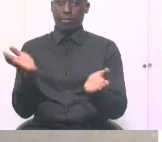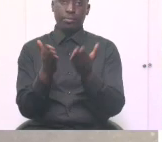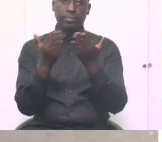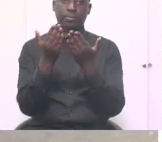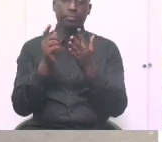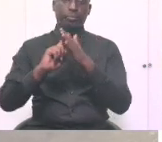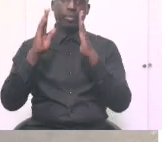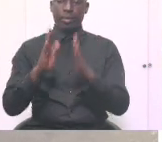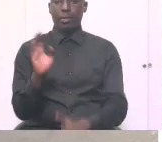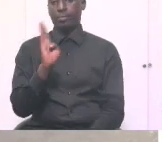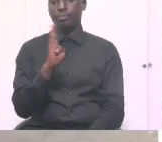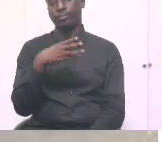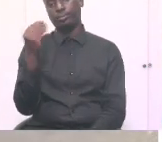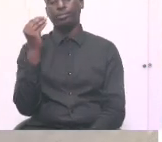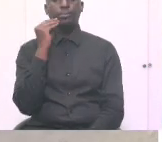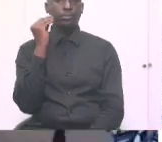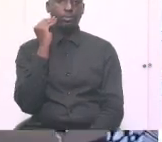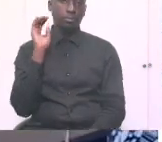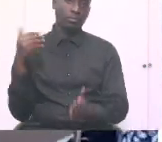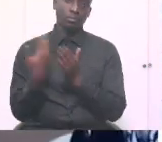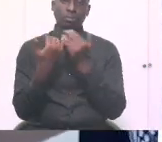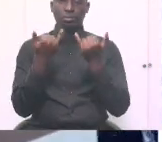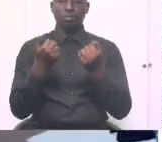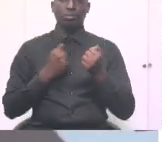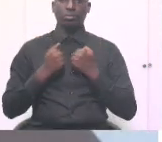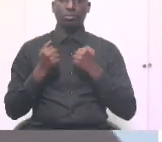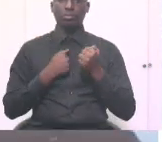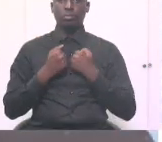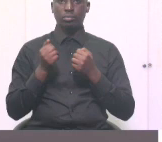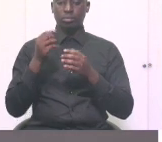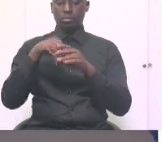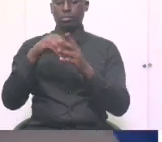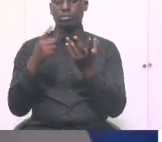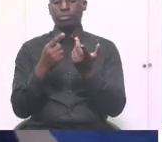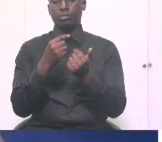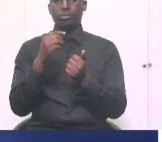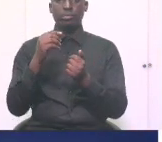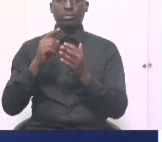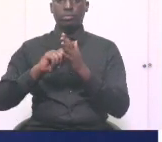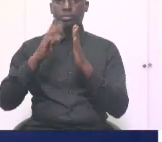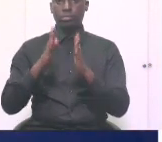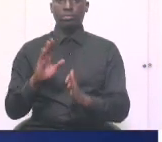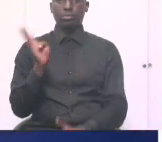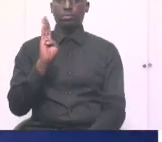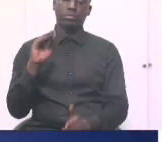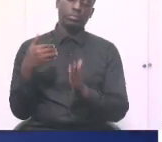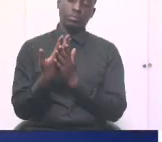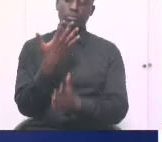gushishikariza impunzi z'abarundi gutaha kugeza ubu mu Rwanda habarirwa impunzi z'abarundi zigera ku